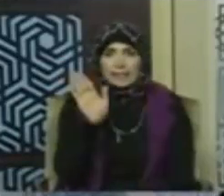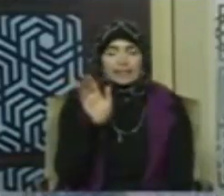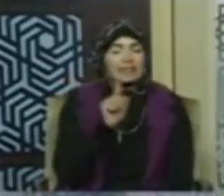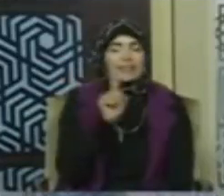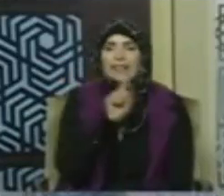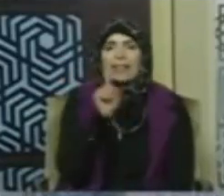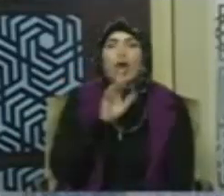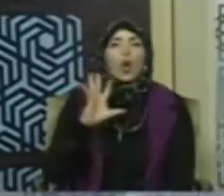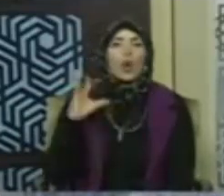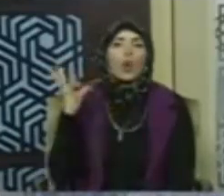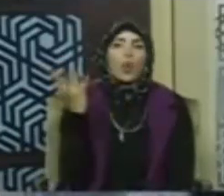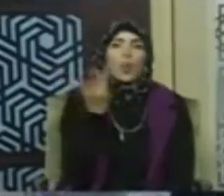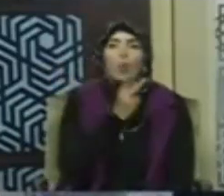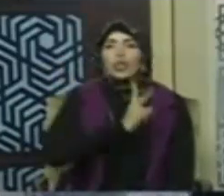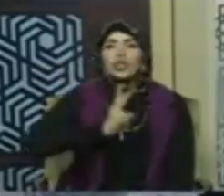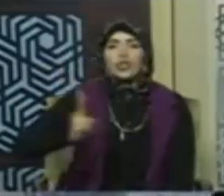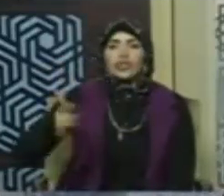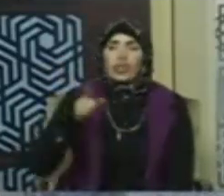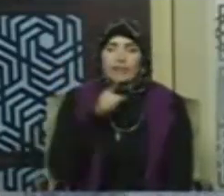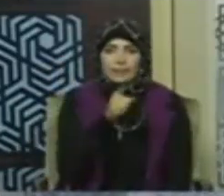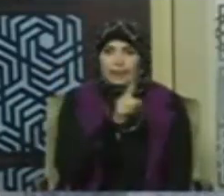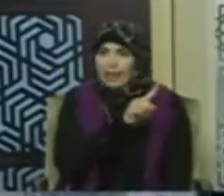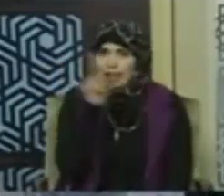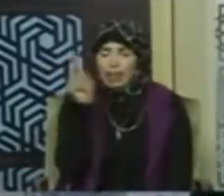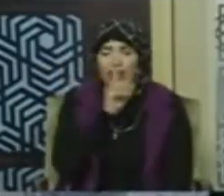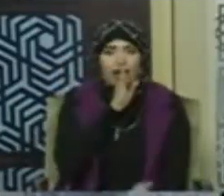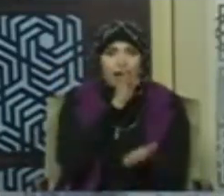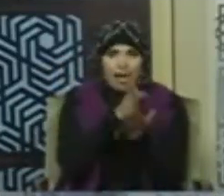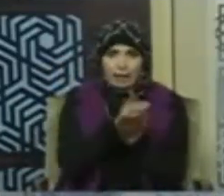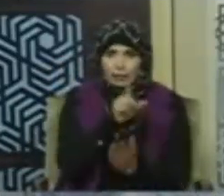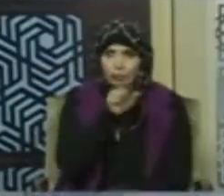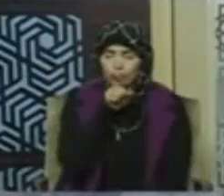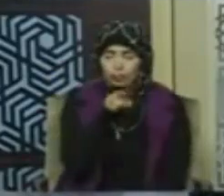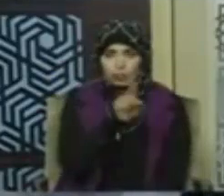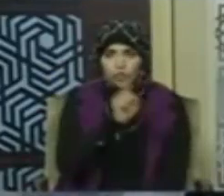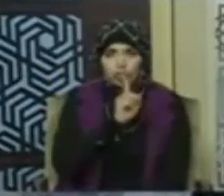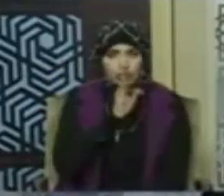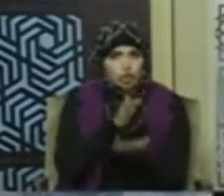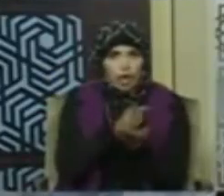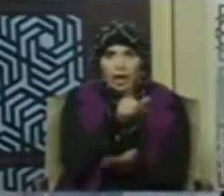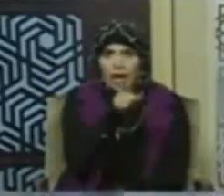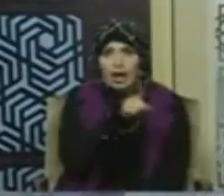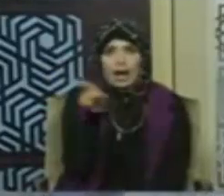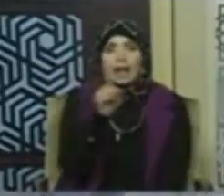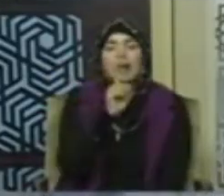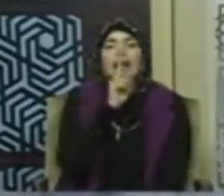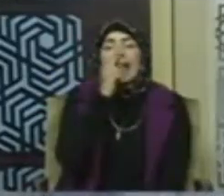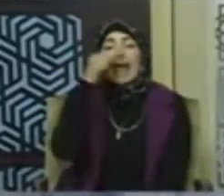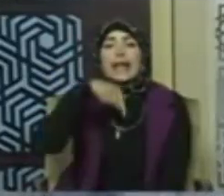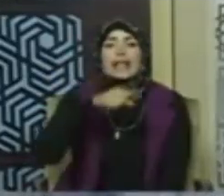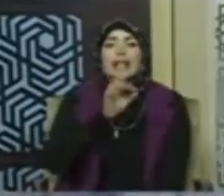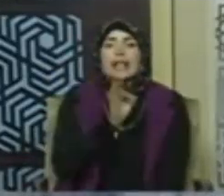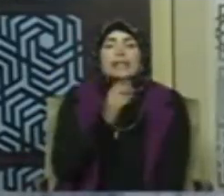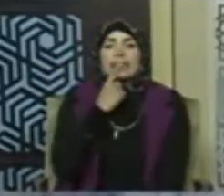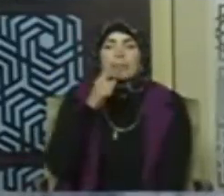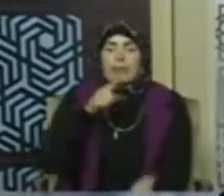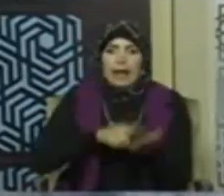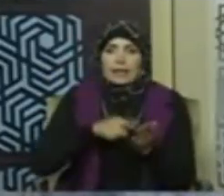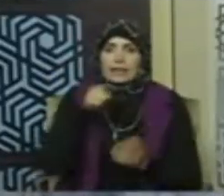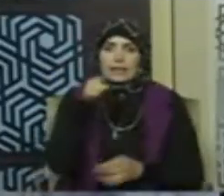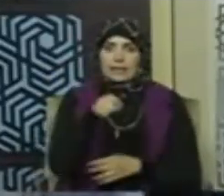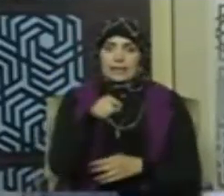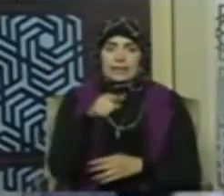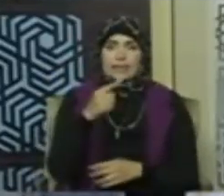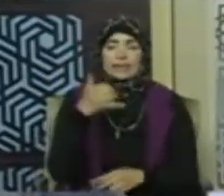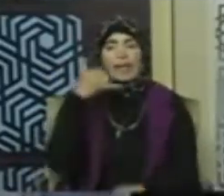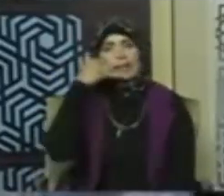بالذوق الإنساني. لا يحق ولا يليق ولا ينبغي لك أن تستخدم